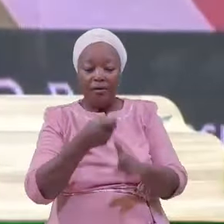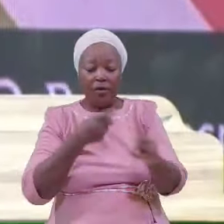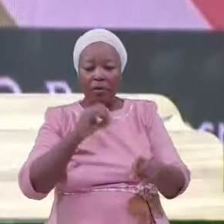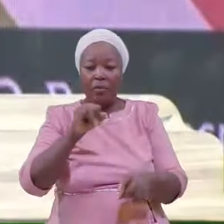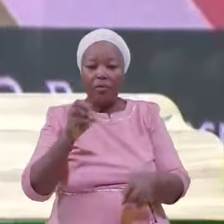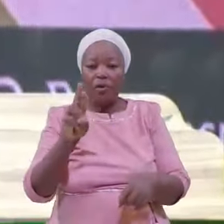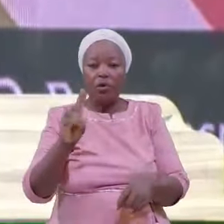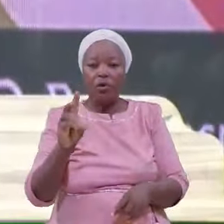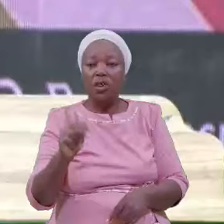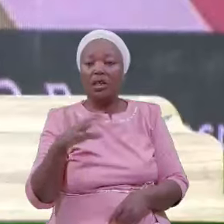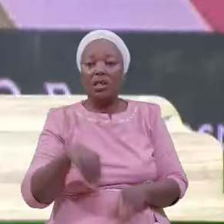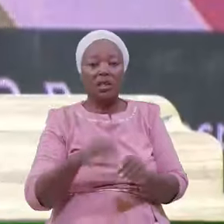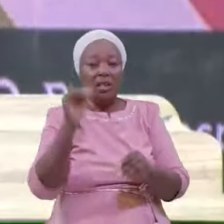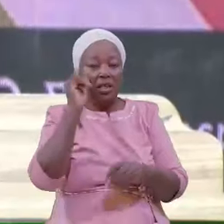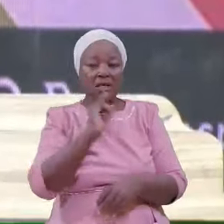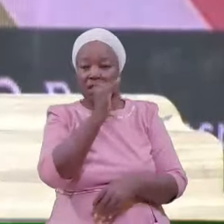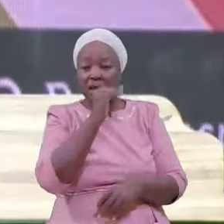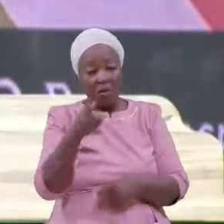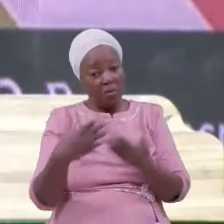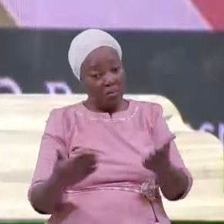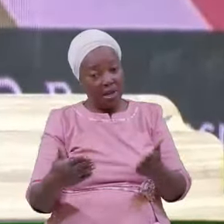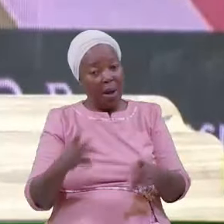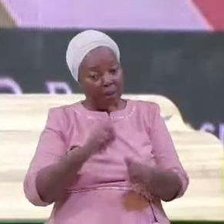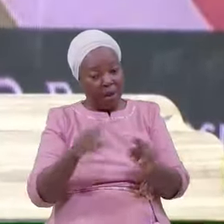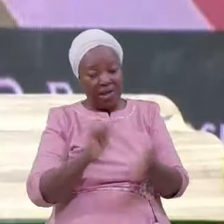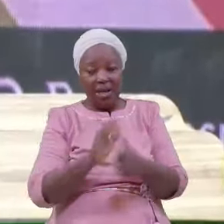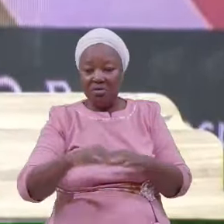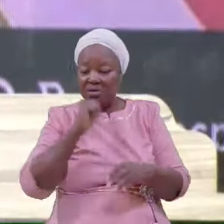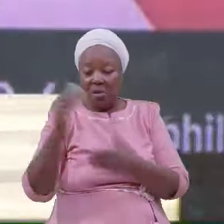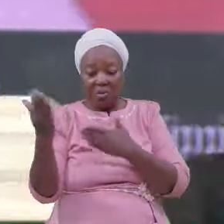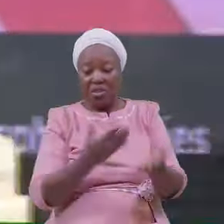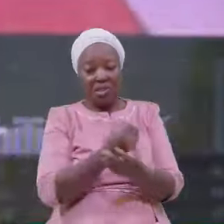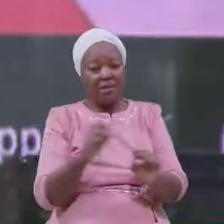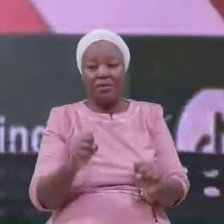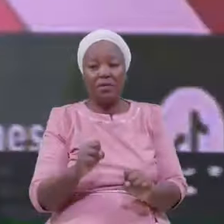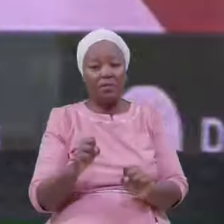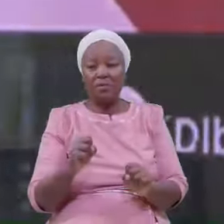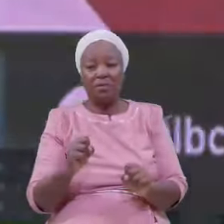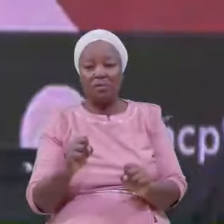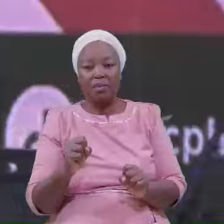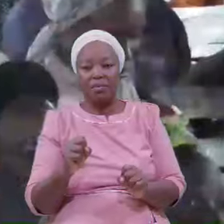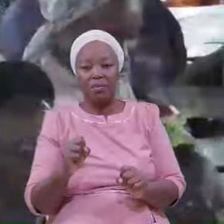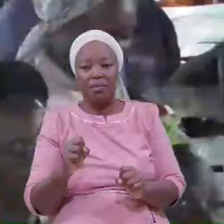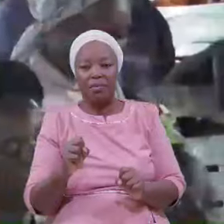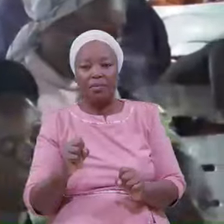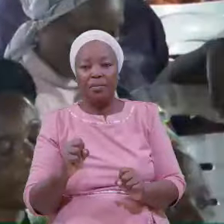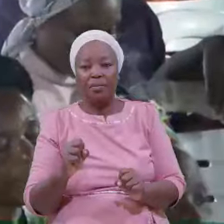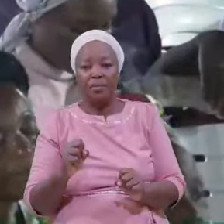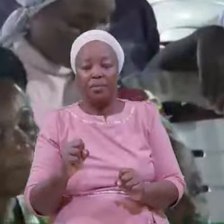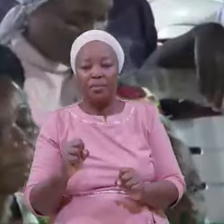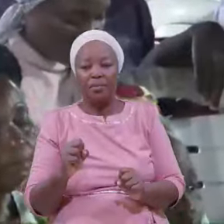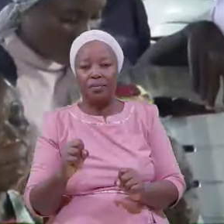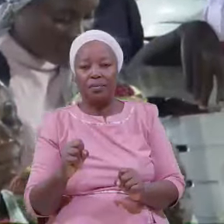Israel. You may, but that doesn't bring salvation. Pagpabautismo man ako sa Jordan River, hindi